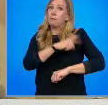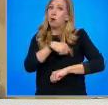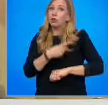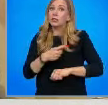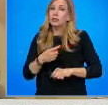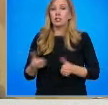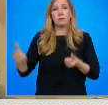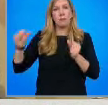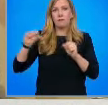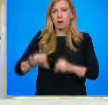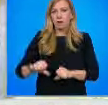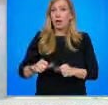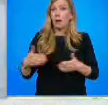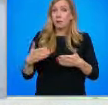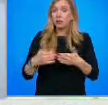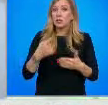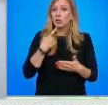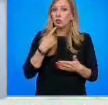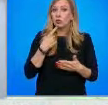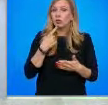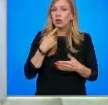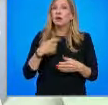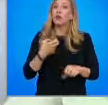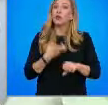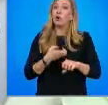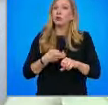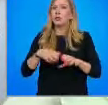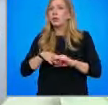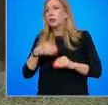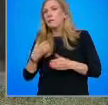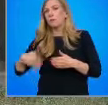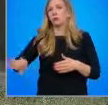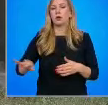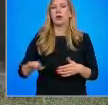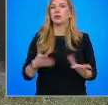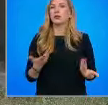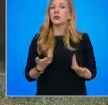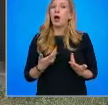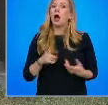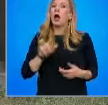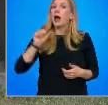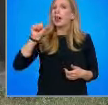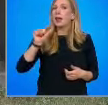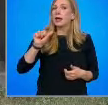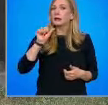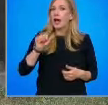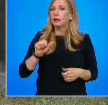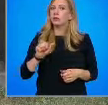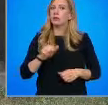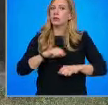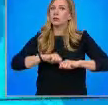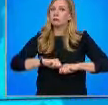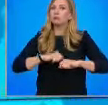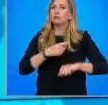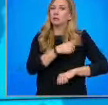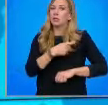има отлив на кадри, което задълбочава кризата там. От Александровска отрекоха информацията за вълна от напускащи медици.